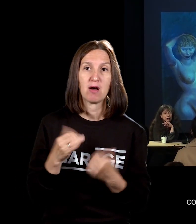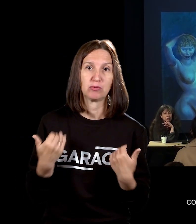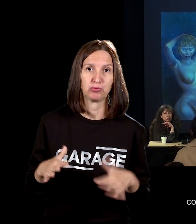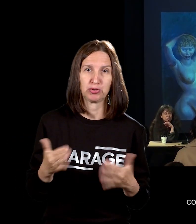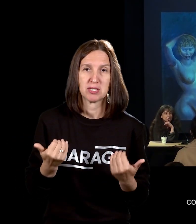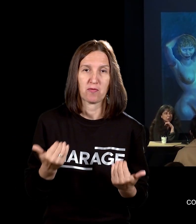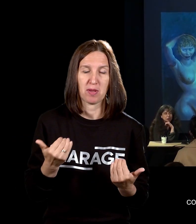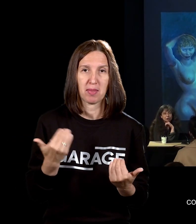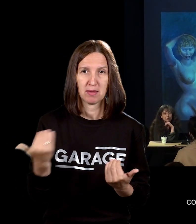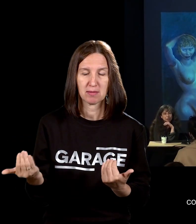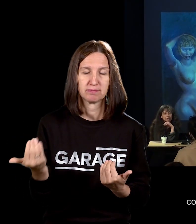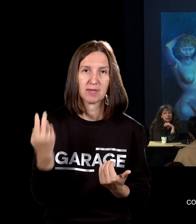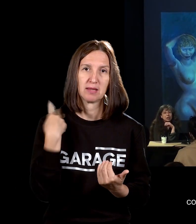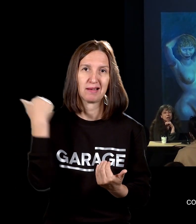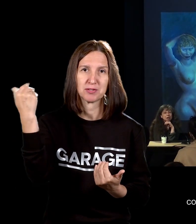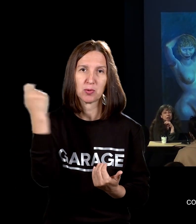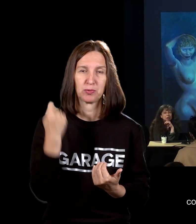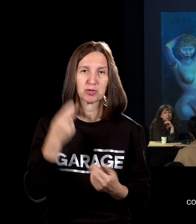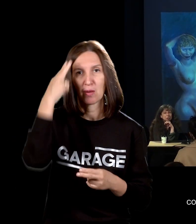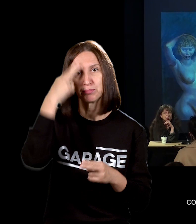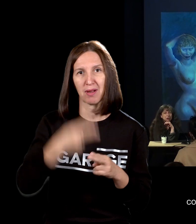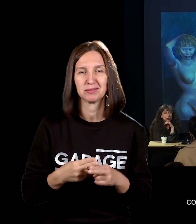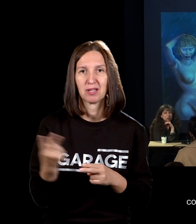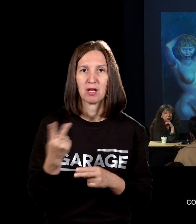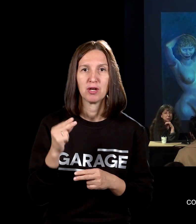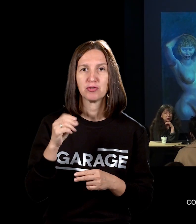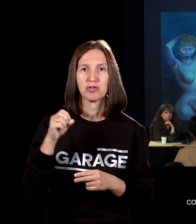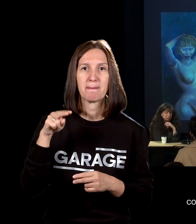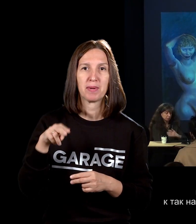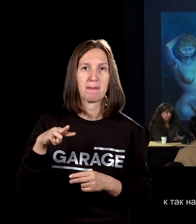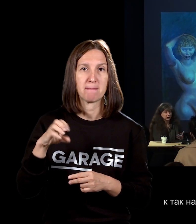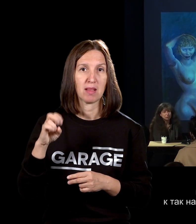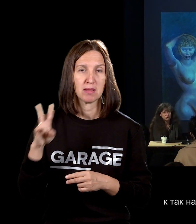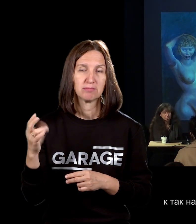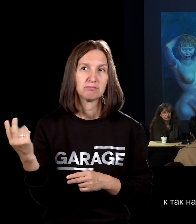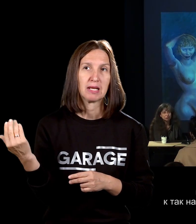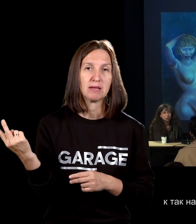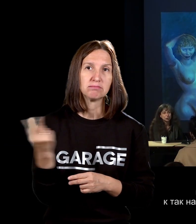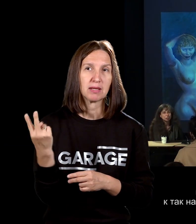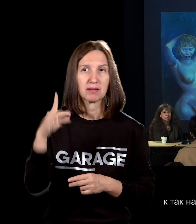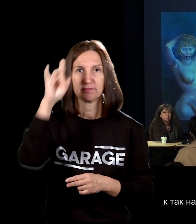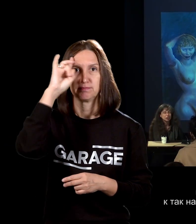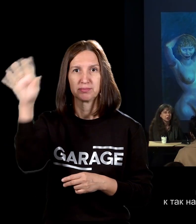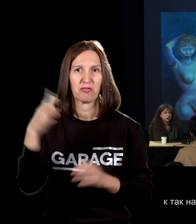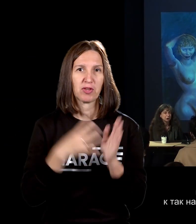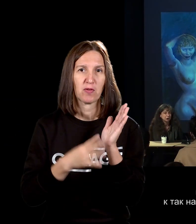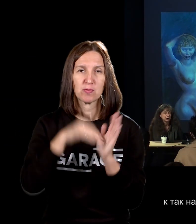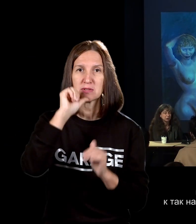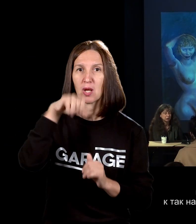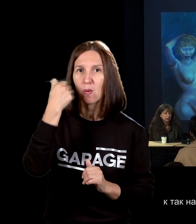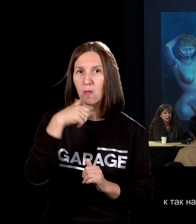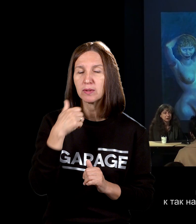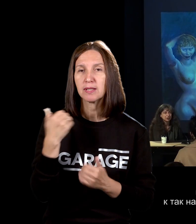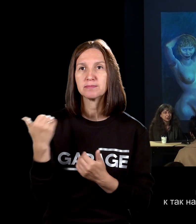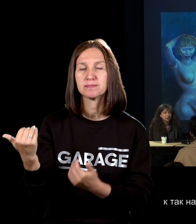современные английские художники, братья Чепмены, чья как бы прославившаяся в 90-е годы, принадлежащая